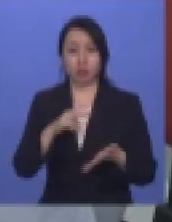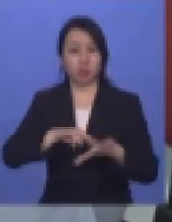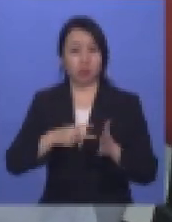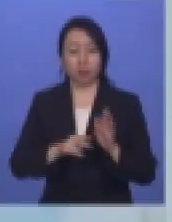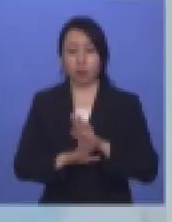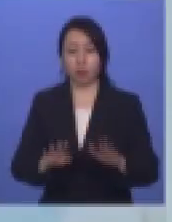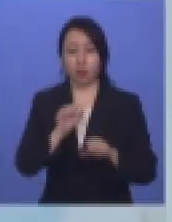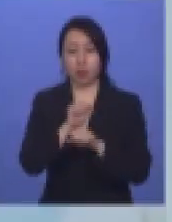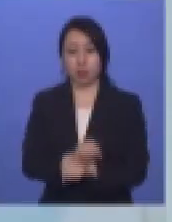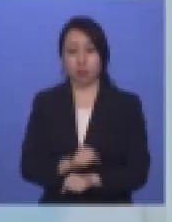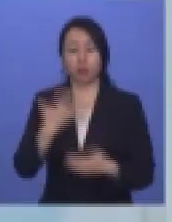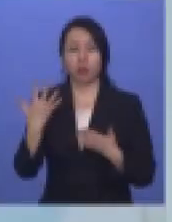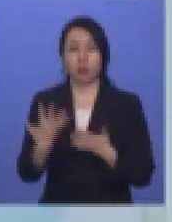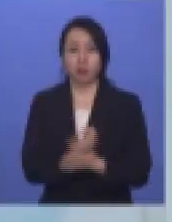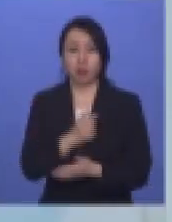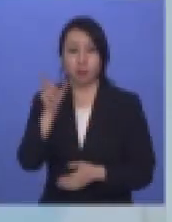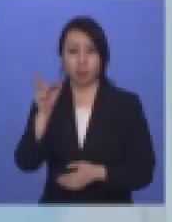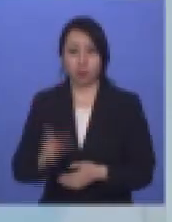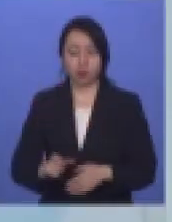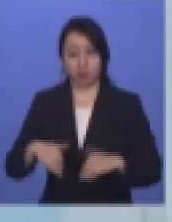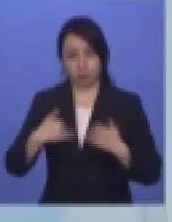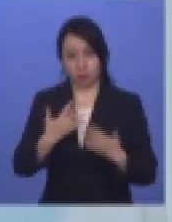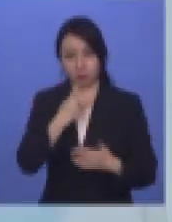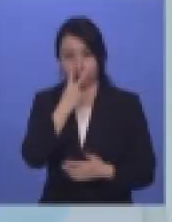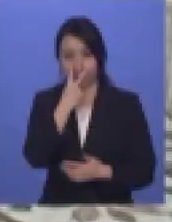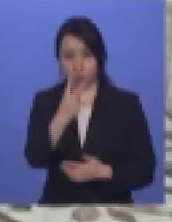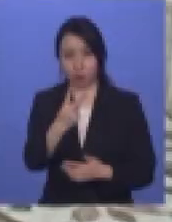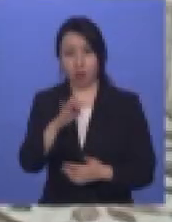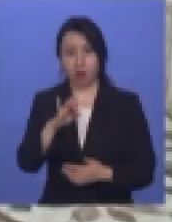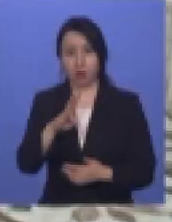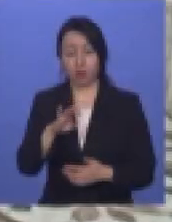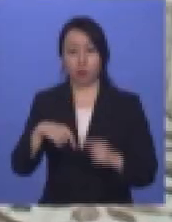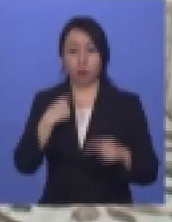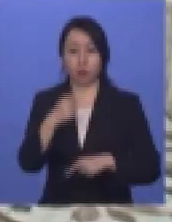планирует останавливаться на достигнутом. Клиенты веряют им свой взор, а «Айнакос»,